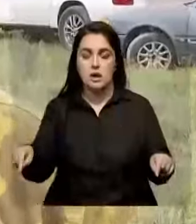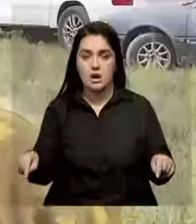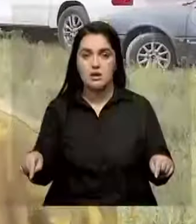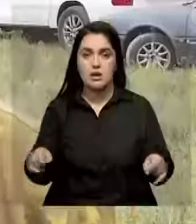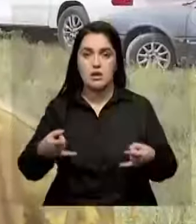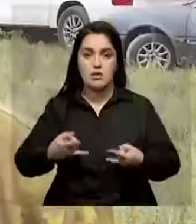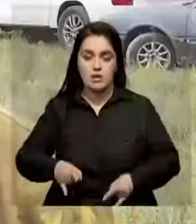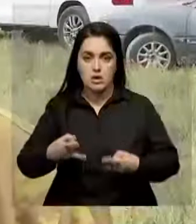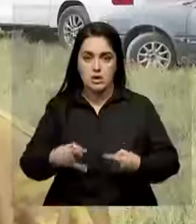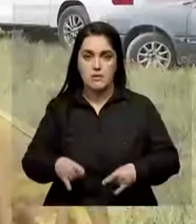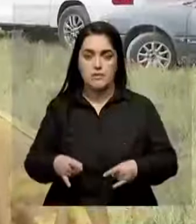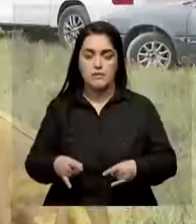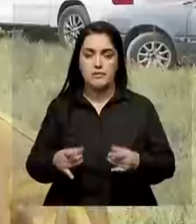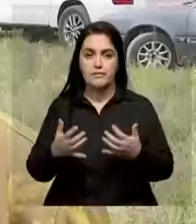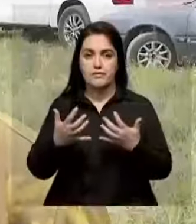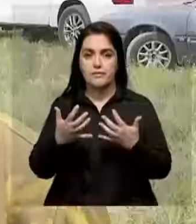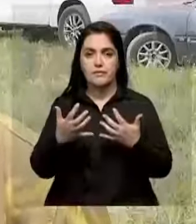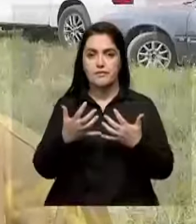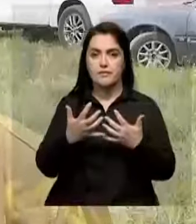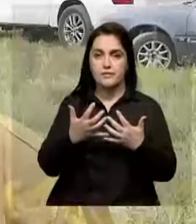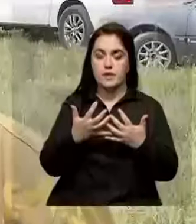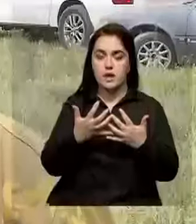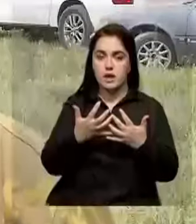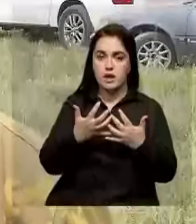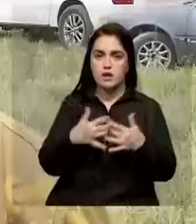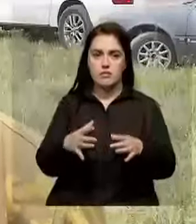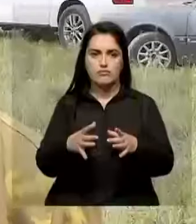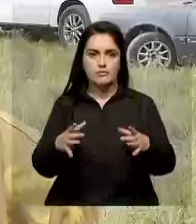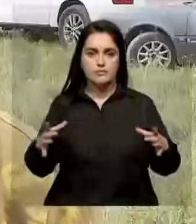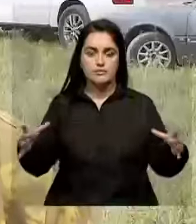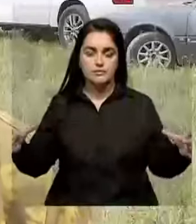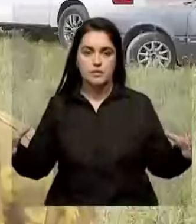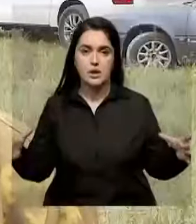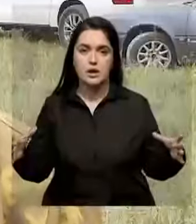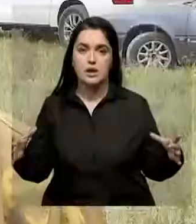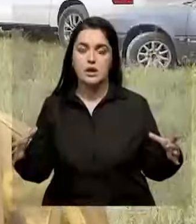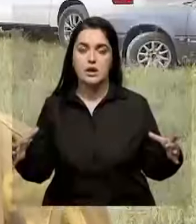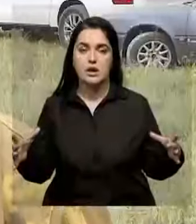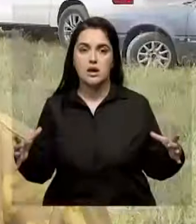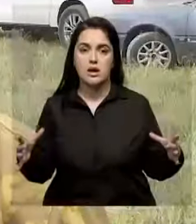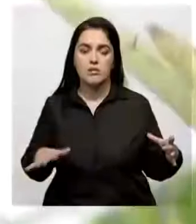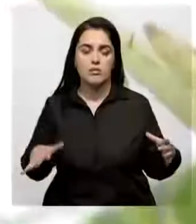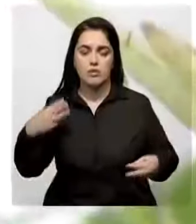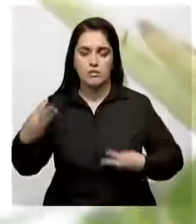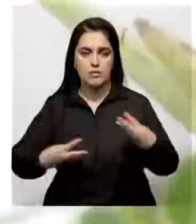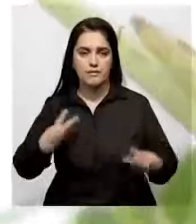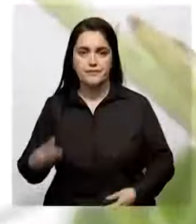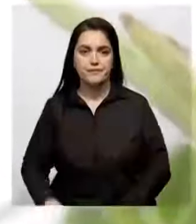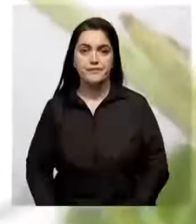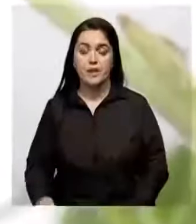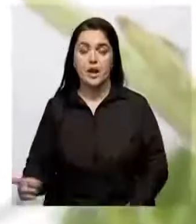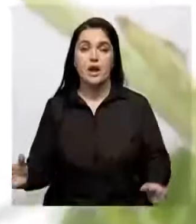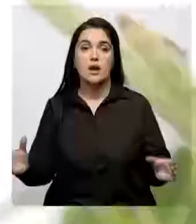расселении, значит, количество территории, ареала распространения увеличивается, с этим увеличивается и площадь обработки. В стае